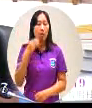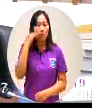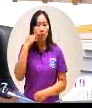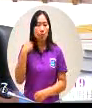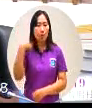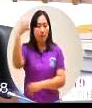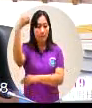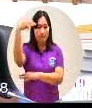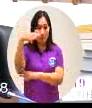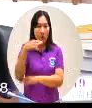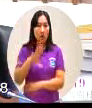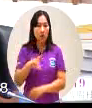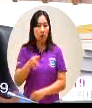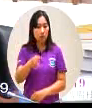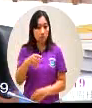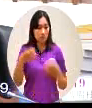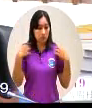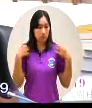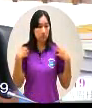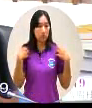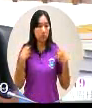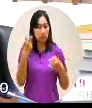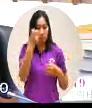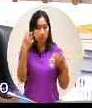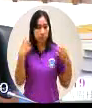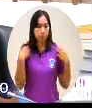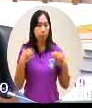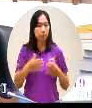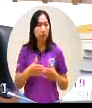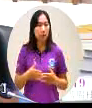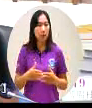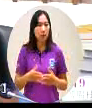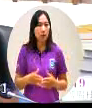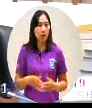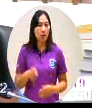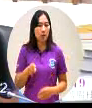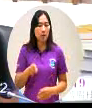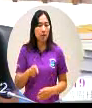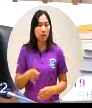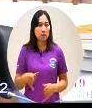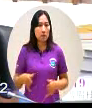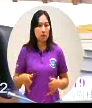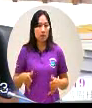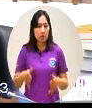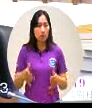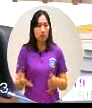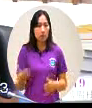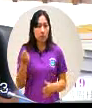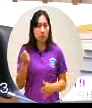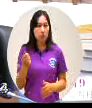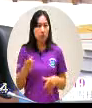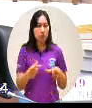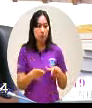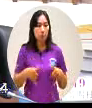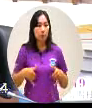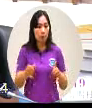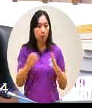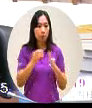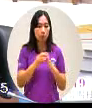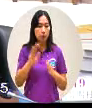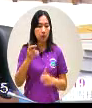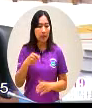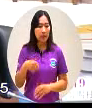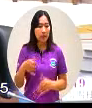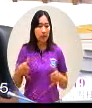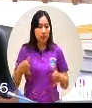去香港所时代是公所咧立的啦，路顶啦。伊虽然是路权。一、那个公路局的，但是路顶的管理是咱的乡